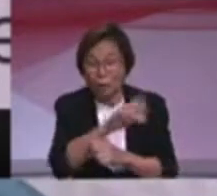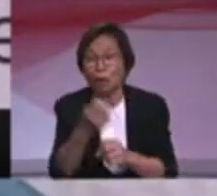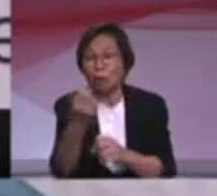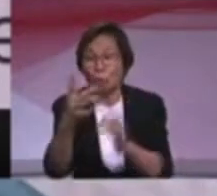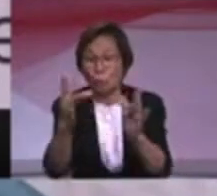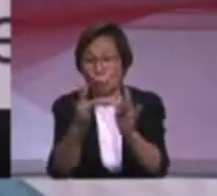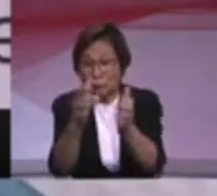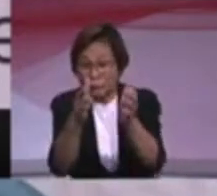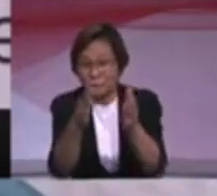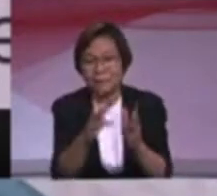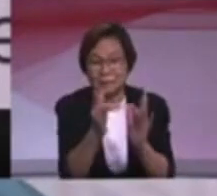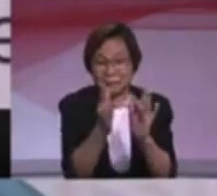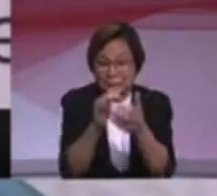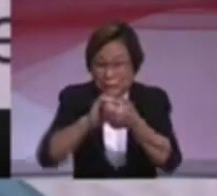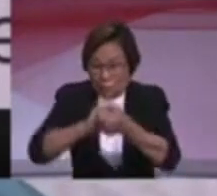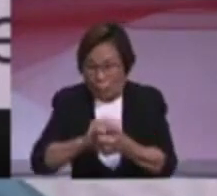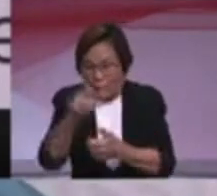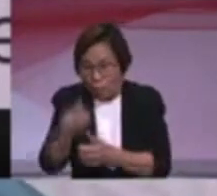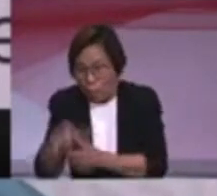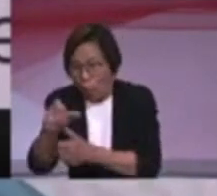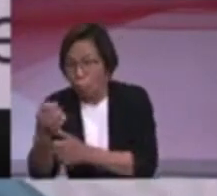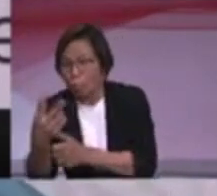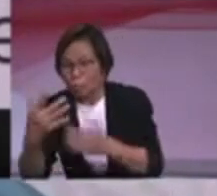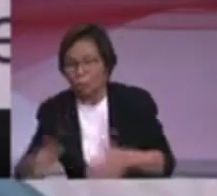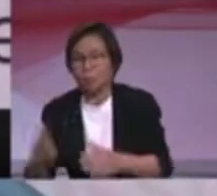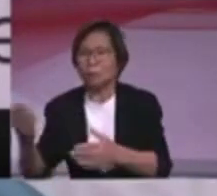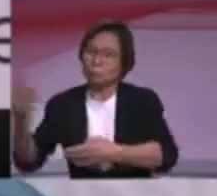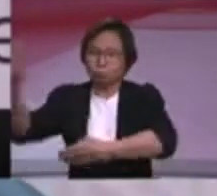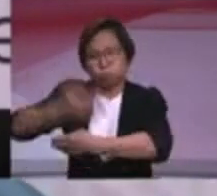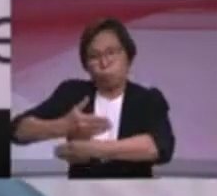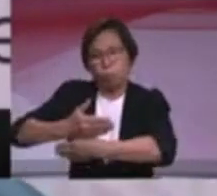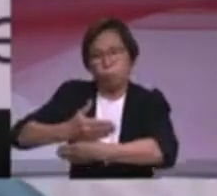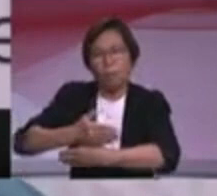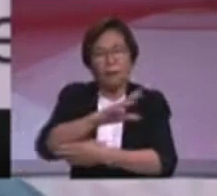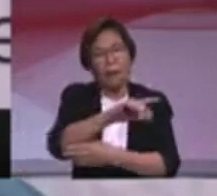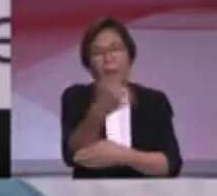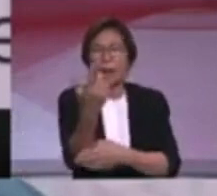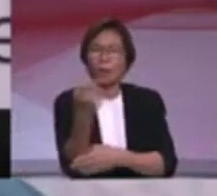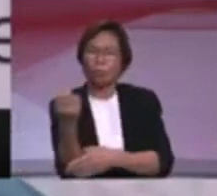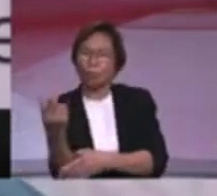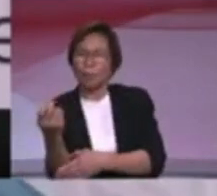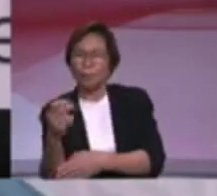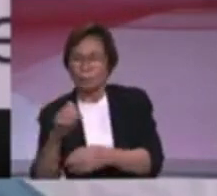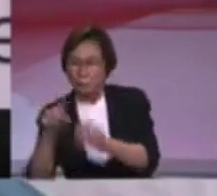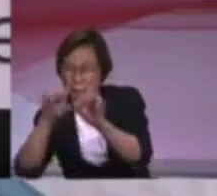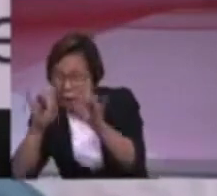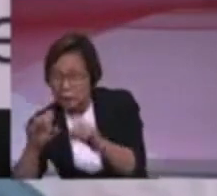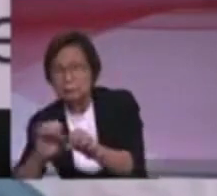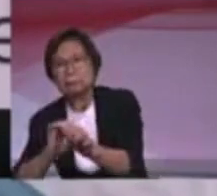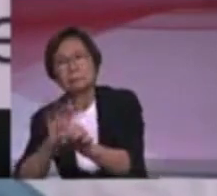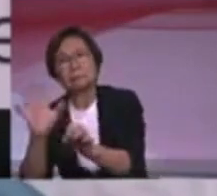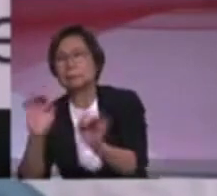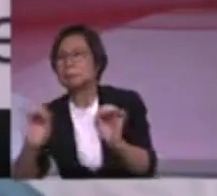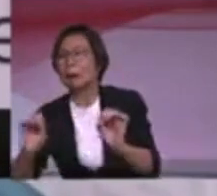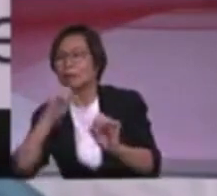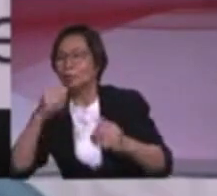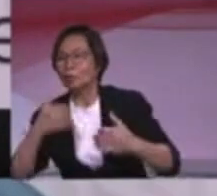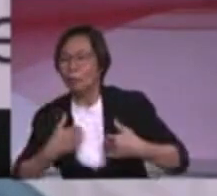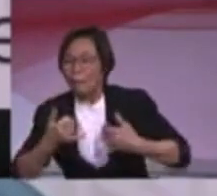dan dikuarantinkan. Dan ujian setakat ini untuk 12 adalah negatif, tapi kita masih dalam